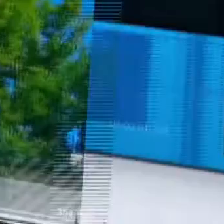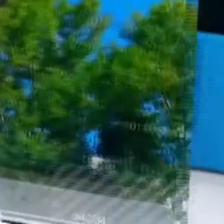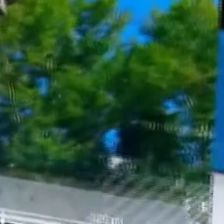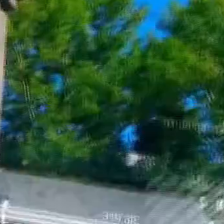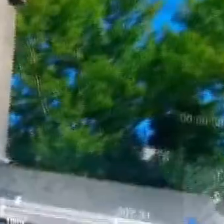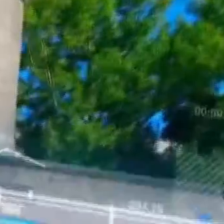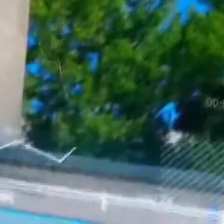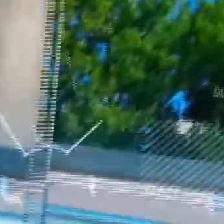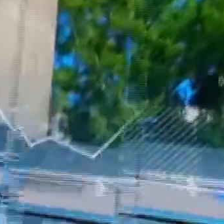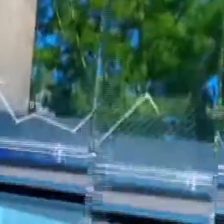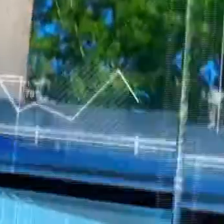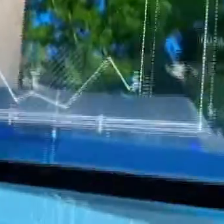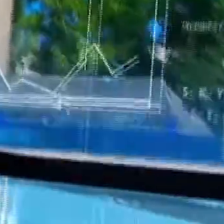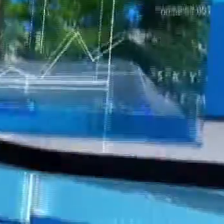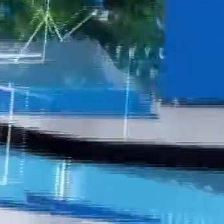телеарнасы.